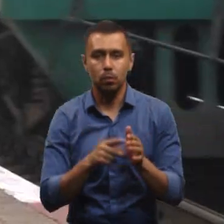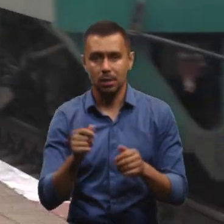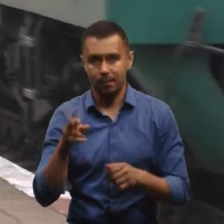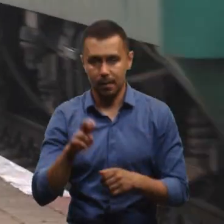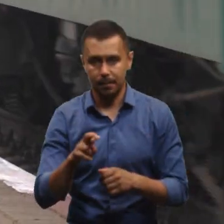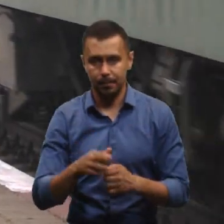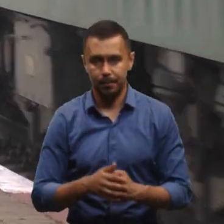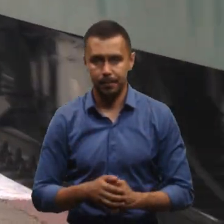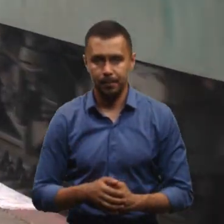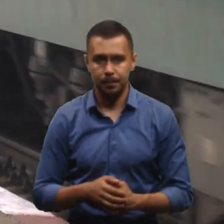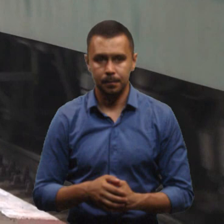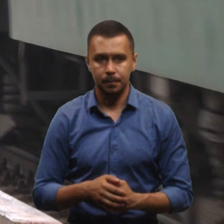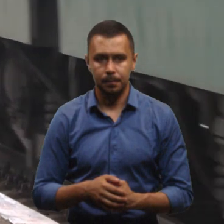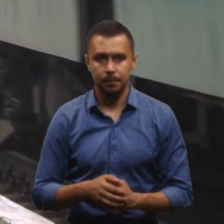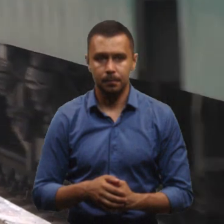червня.